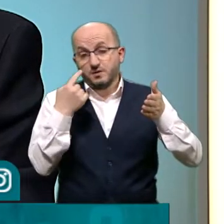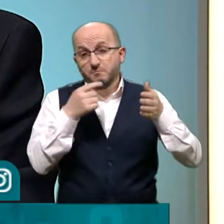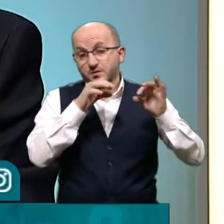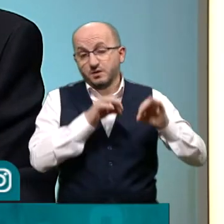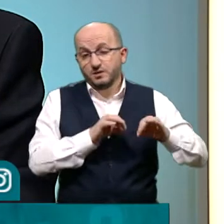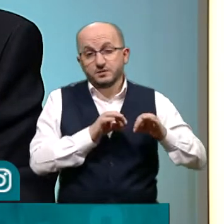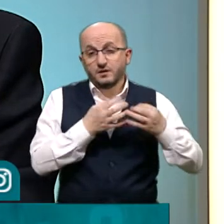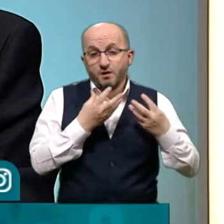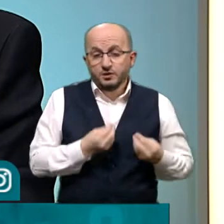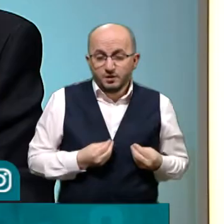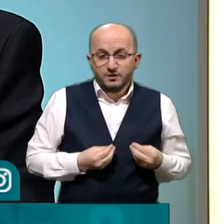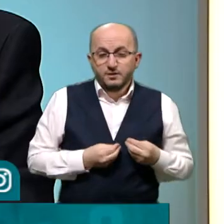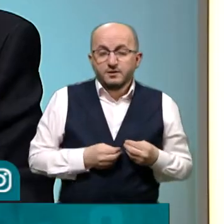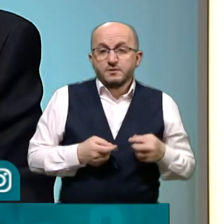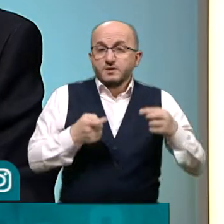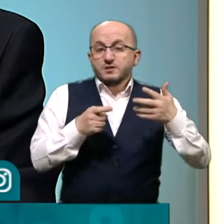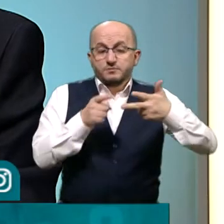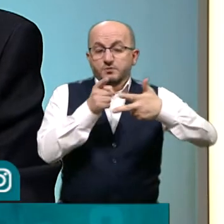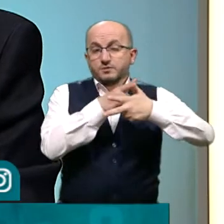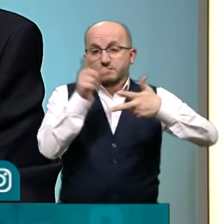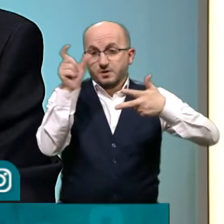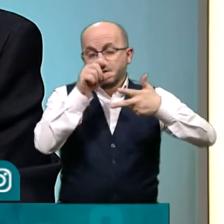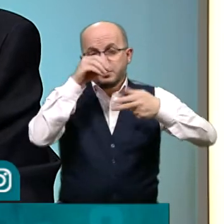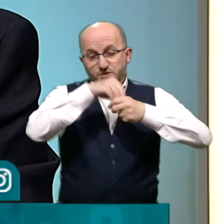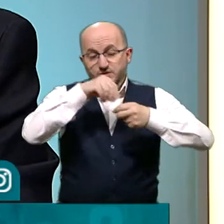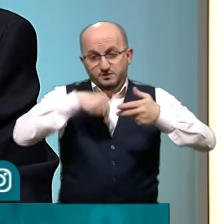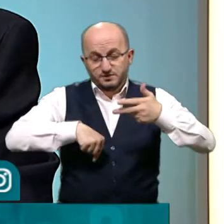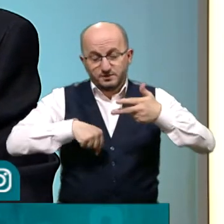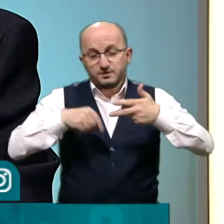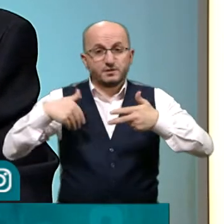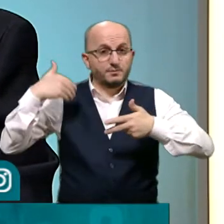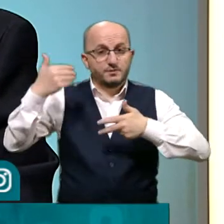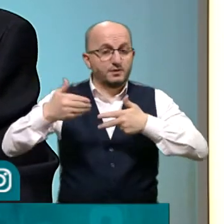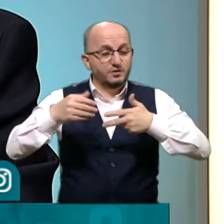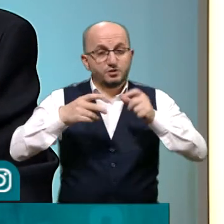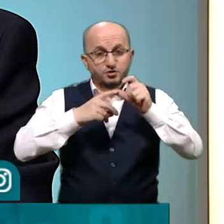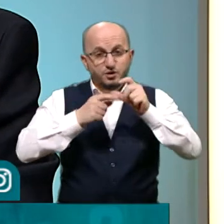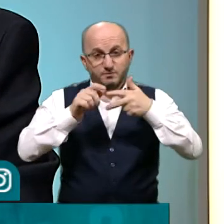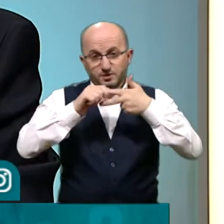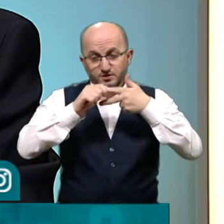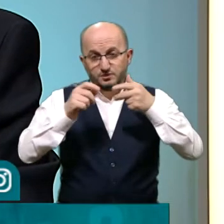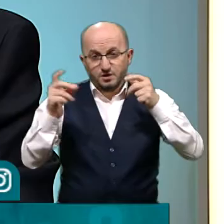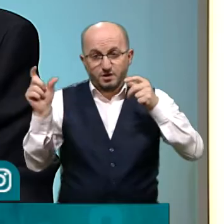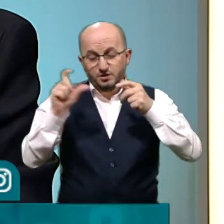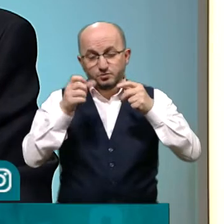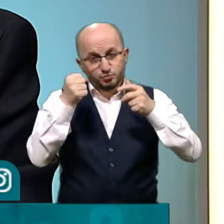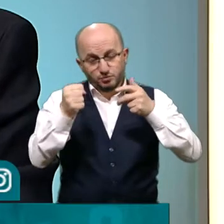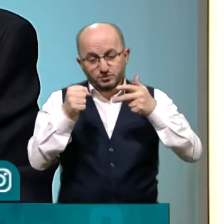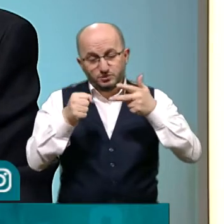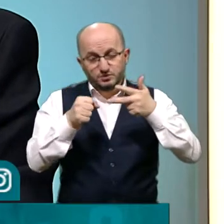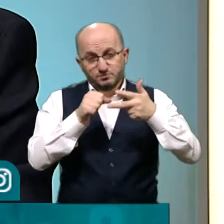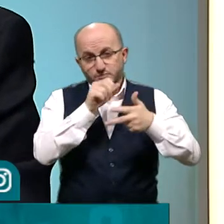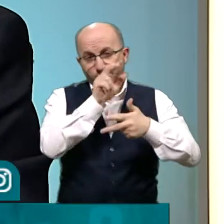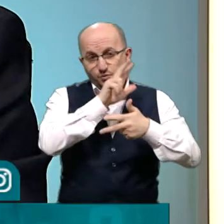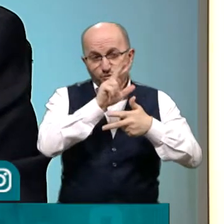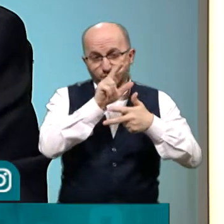başlangıcı ne oldu Ne olsun işte şu anda Recep ayındayız değil mi Recep aynı akıllı akabinde ne yaparsanız Şaban ayını tutacağız birisi 30 şeker bir diğer